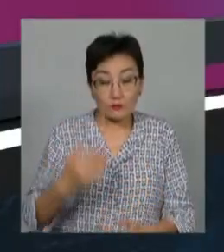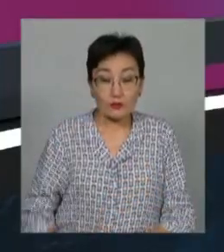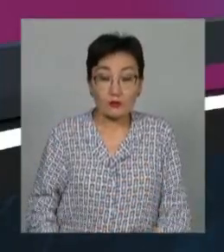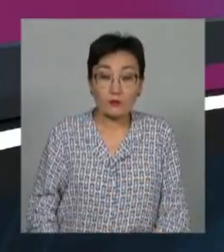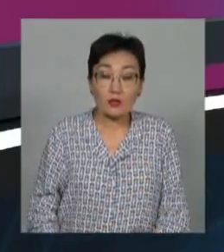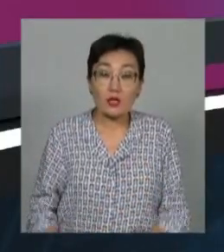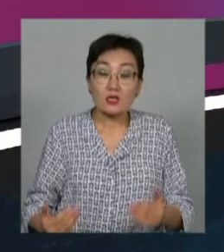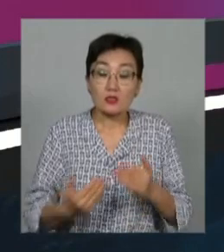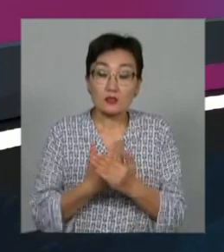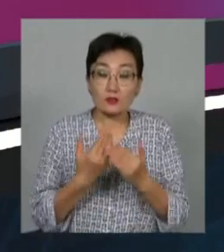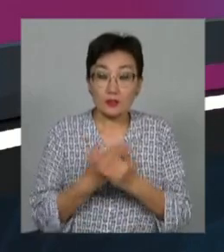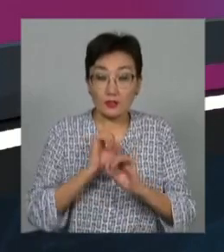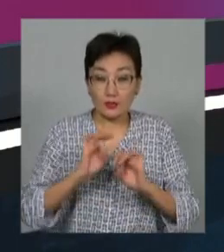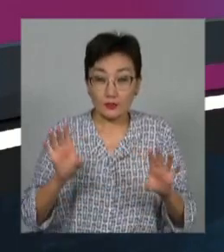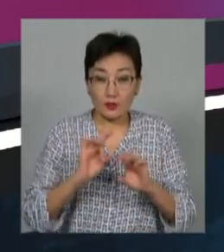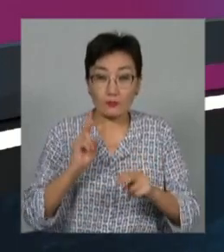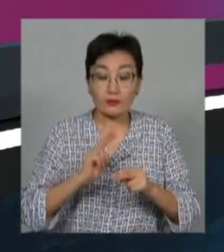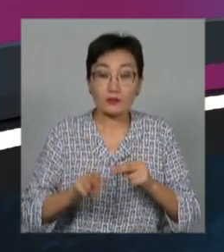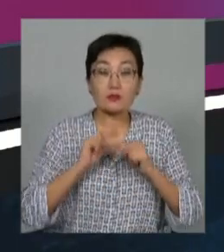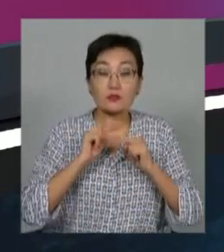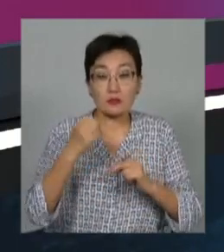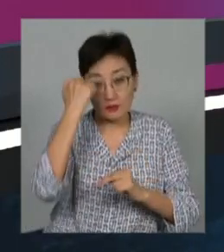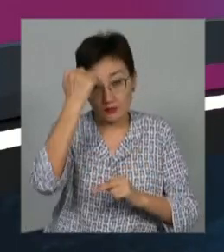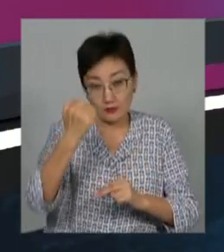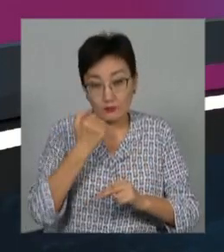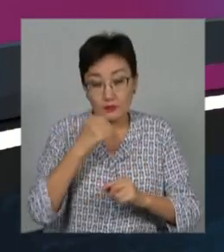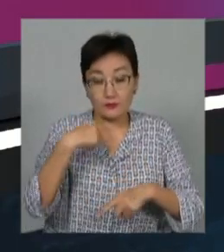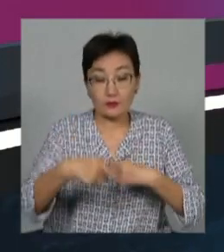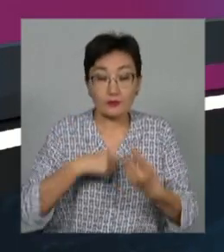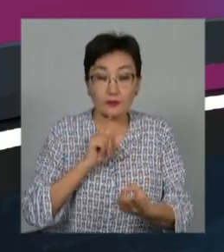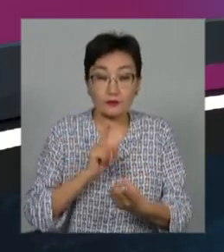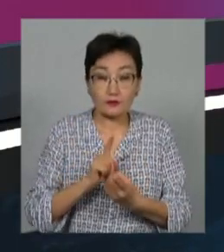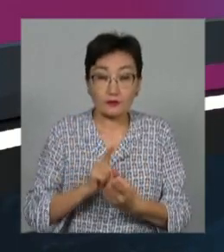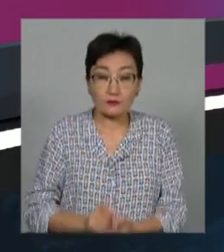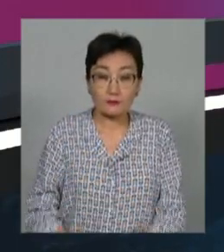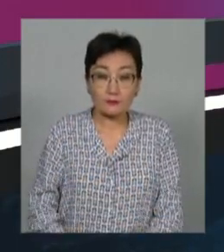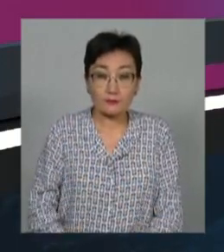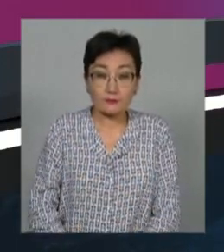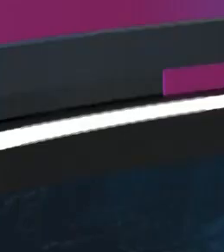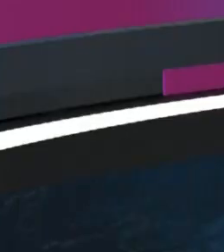Қымбатты көрермен, бізге келіп жеткен ақпараттар легі осымен тәмам. Кешкі қорытынды жаңалықтарда кездескенше.